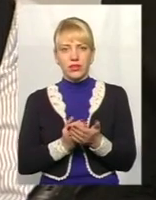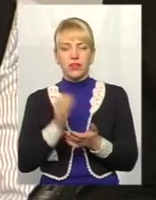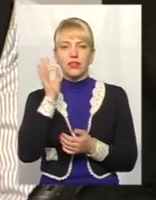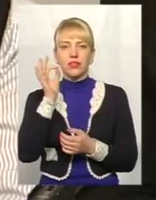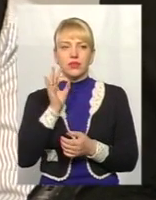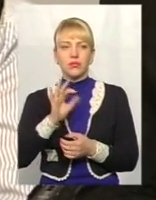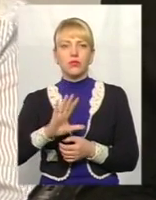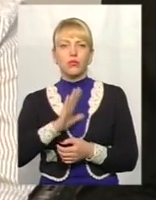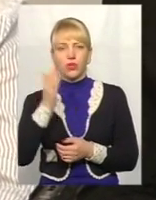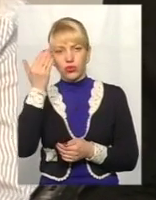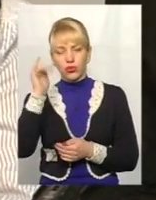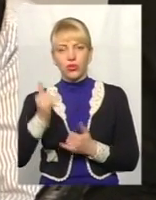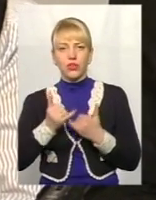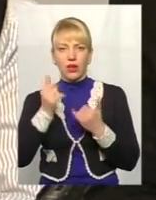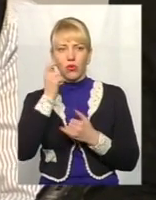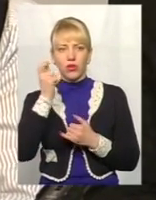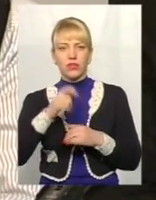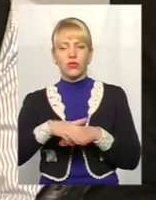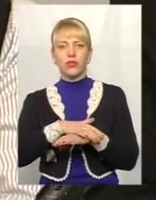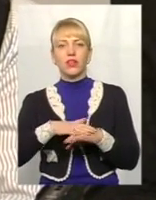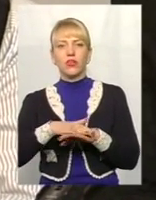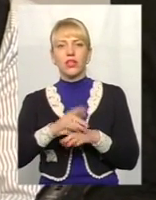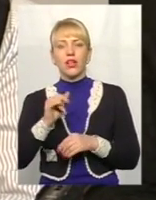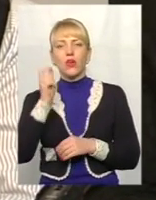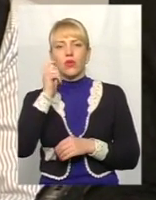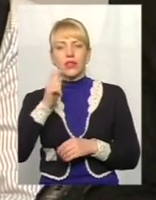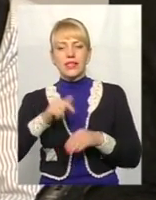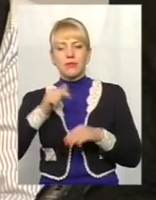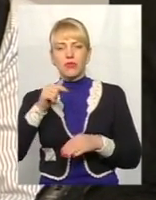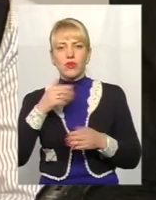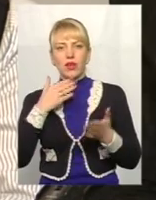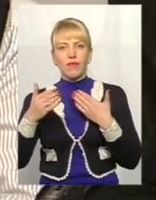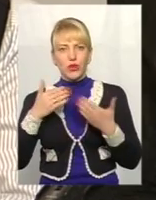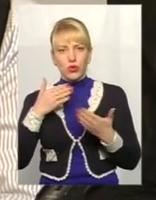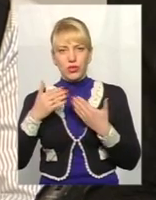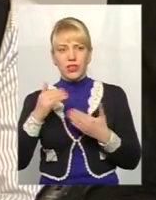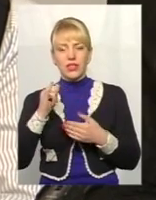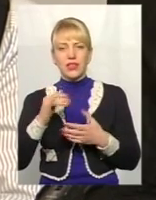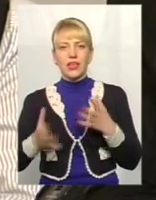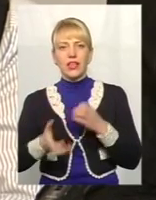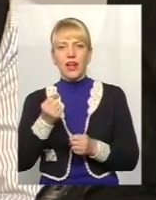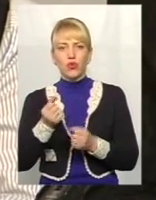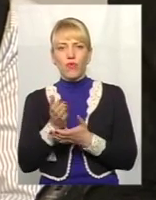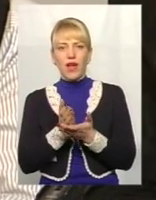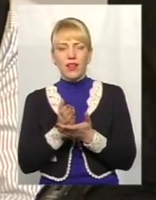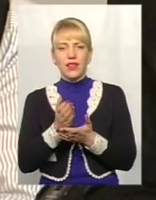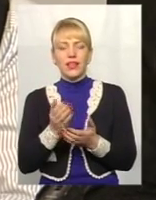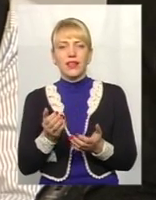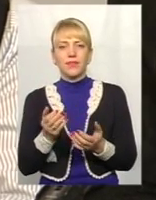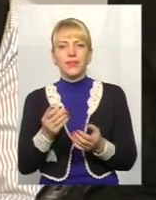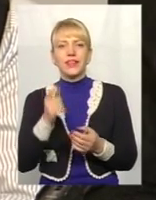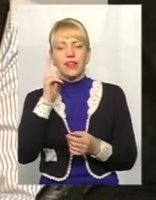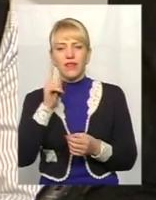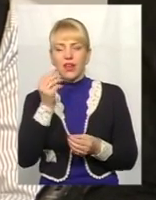німців була чужою для українського народу. Українці з співчуттям ставилися і рятували євреїв,